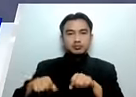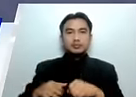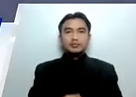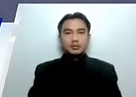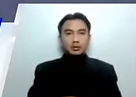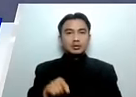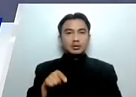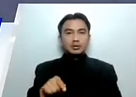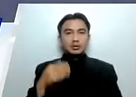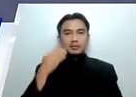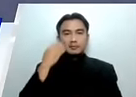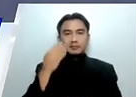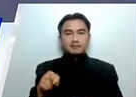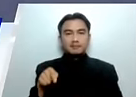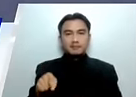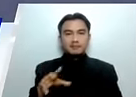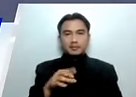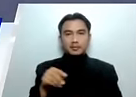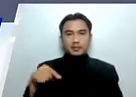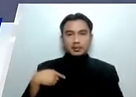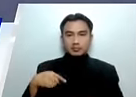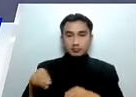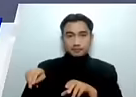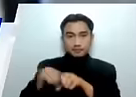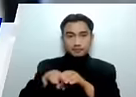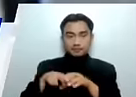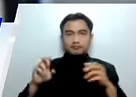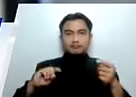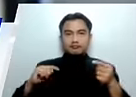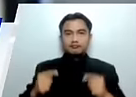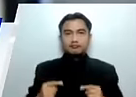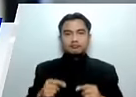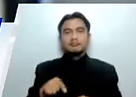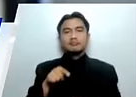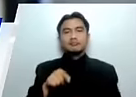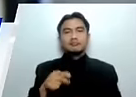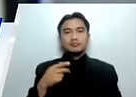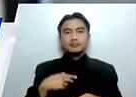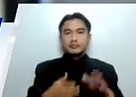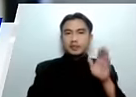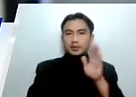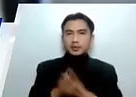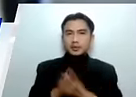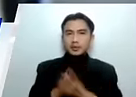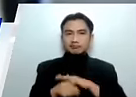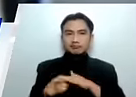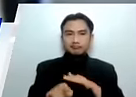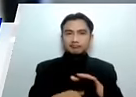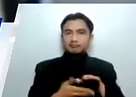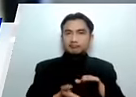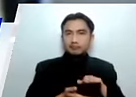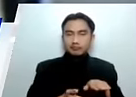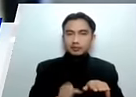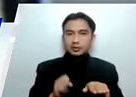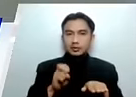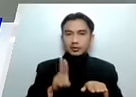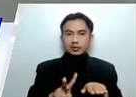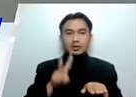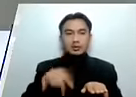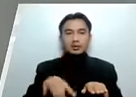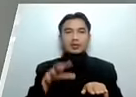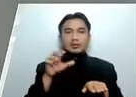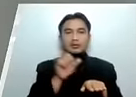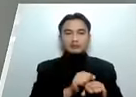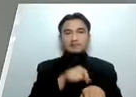sugatan ang rider. Ayon sa barangay, mabilis na tumakas ang SUV pero nahuli rin ang driver nito sa Urdaneta